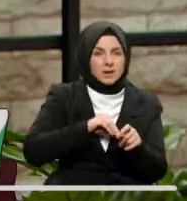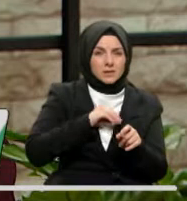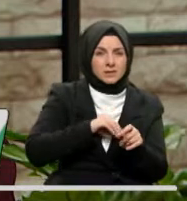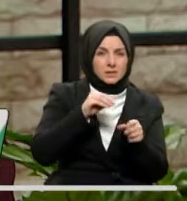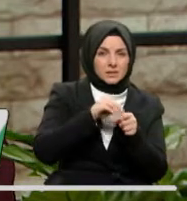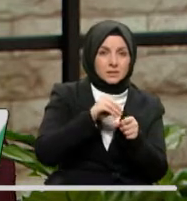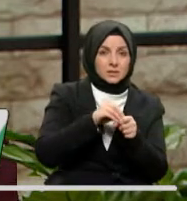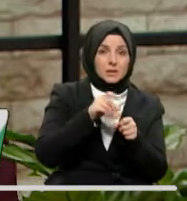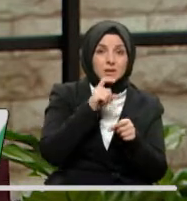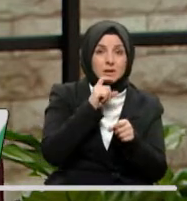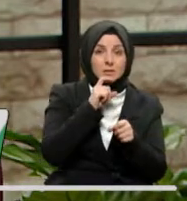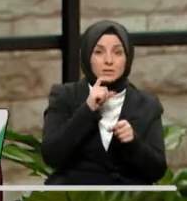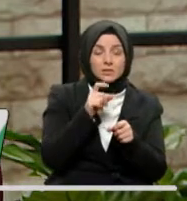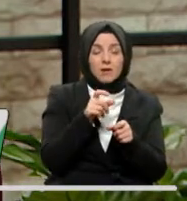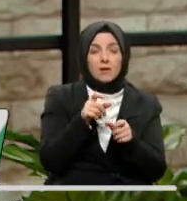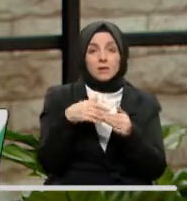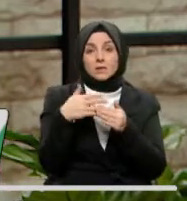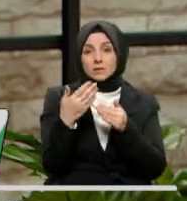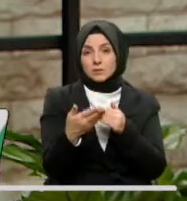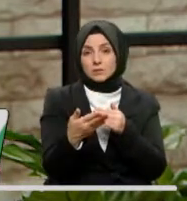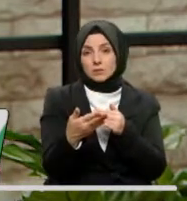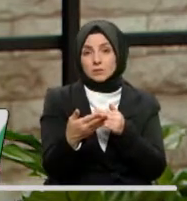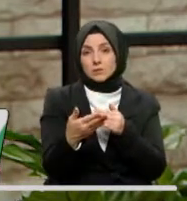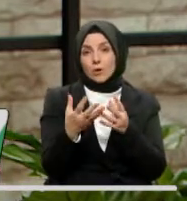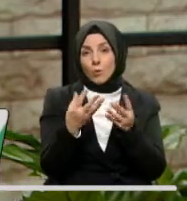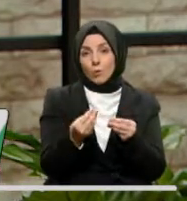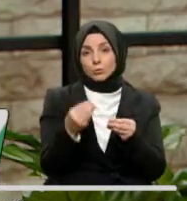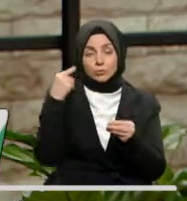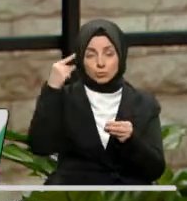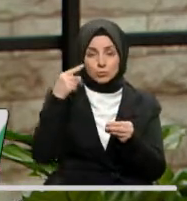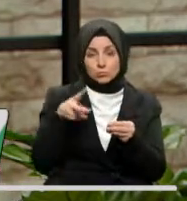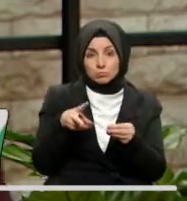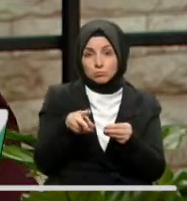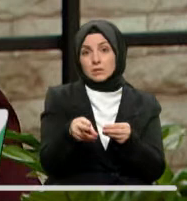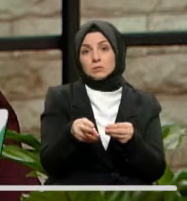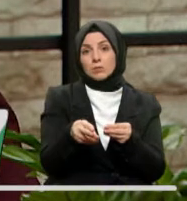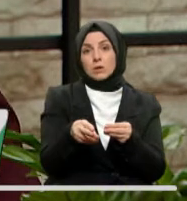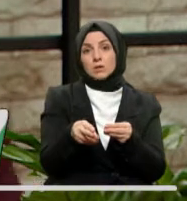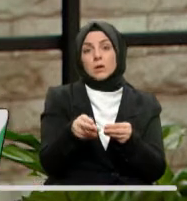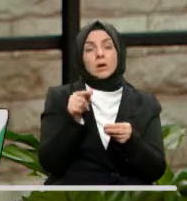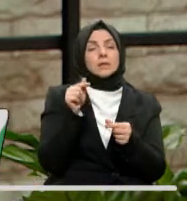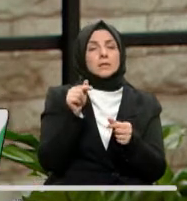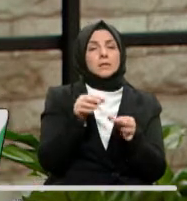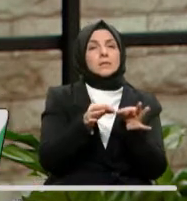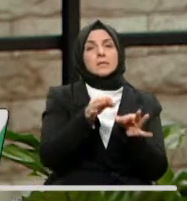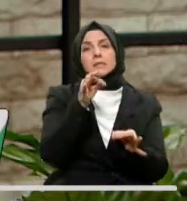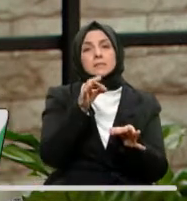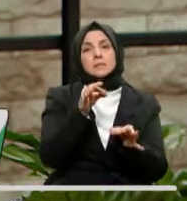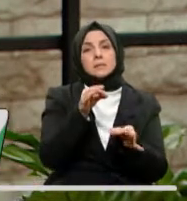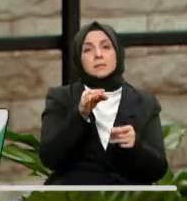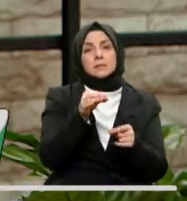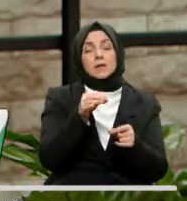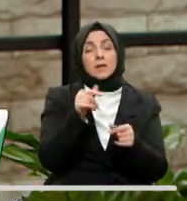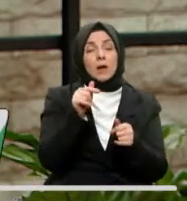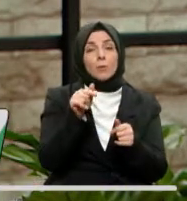dışarı çıktı diyebiliyor vatandaşlarımız Dolayısıyla yanılıyorlar bu kökleri kesin çok acı yere insanın akciğeri bu bitkinin de ciğeri